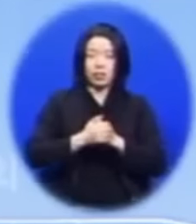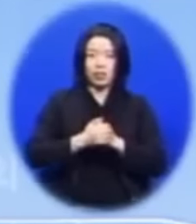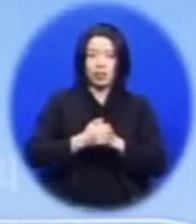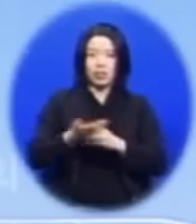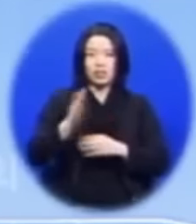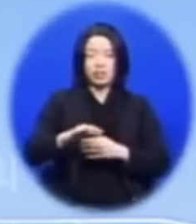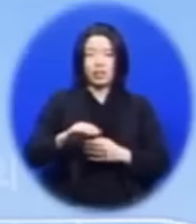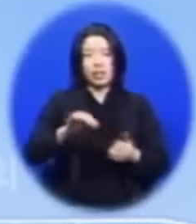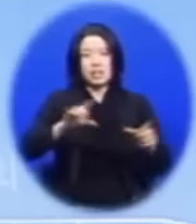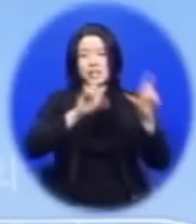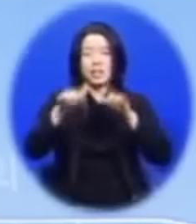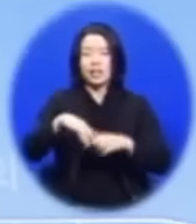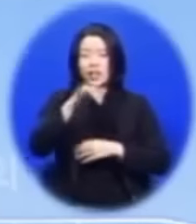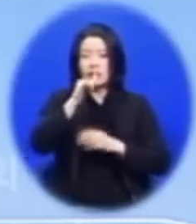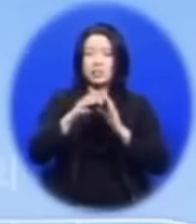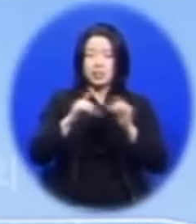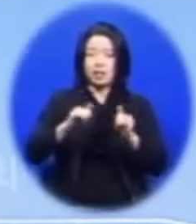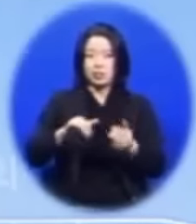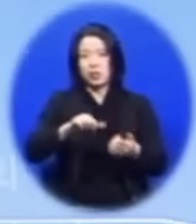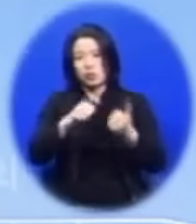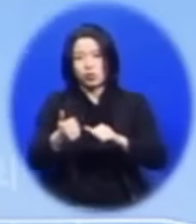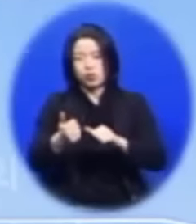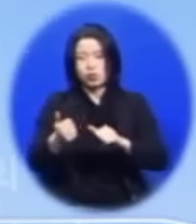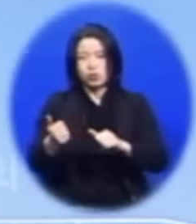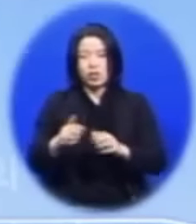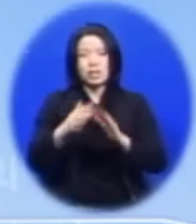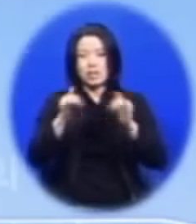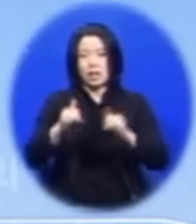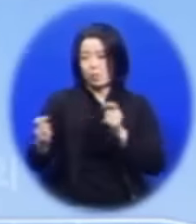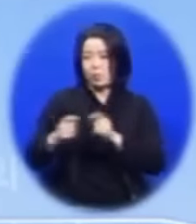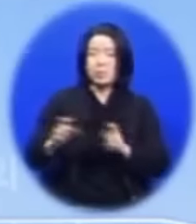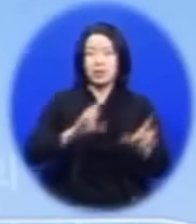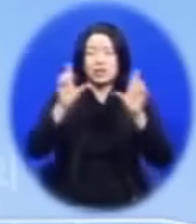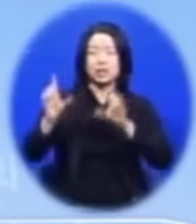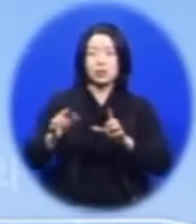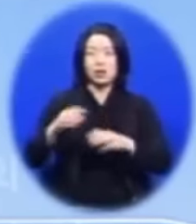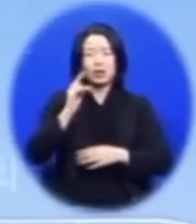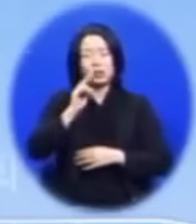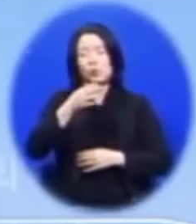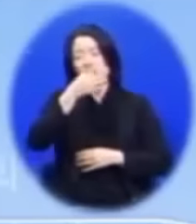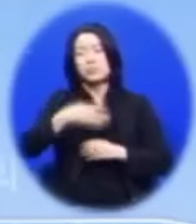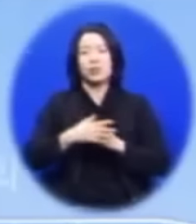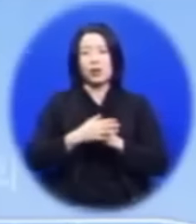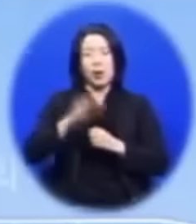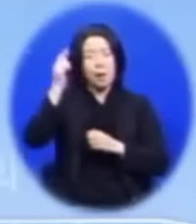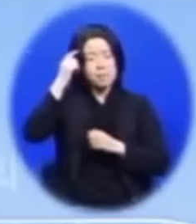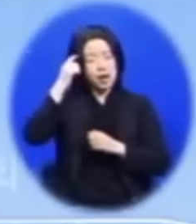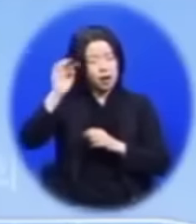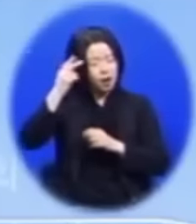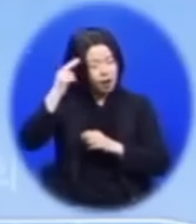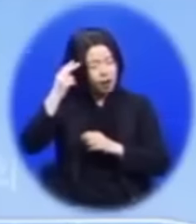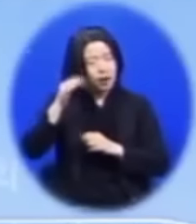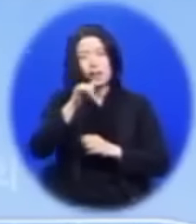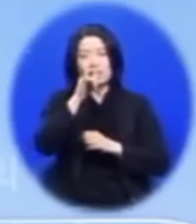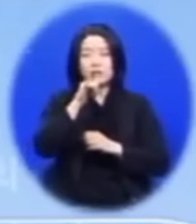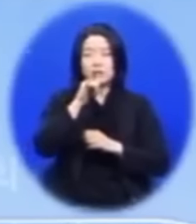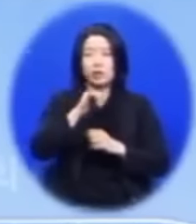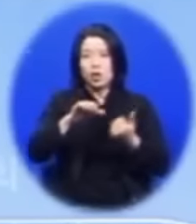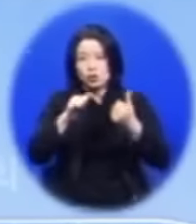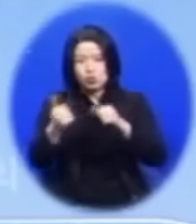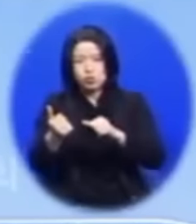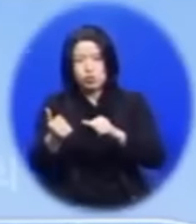사람이 죽은 시체들 옆에서 지내는게 너무 힘들더라 그래서 이제 머리를 굴려서 어떻든지 죽은 아내와 아들을